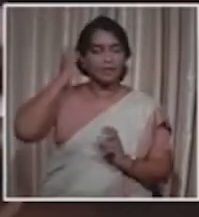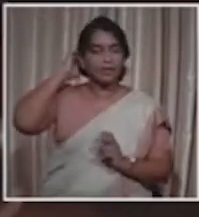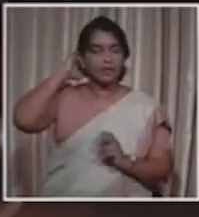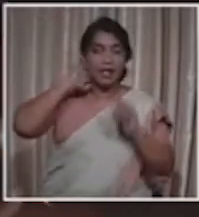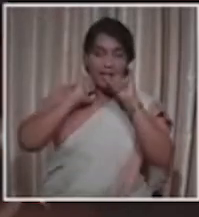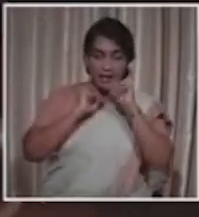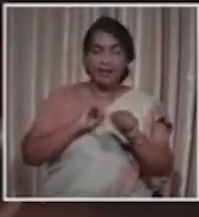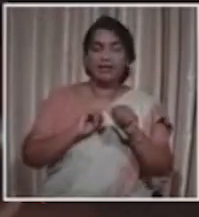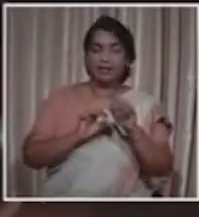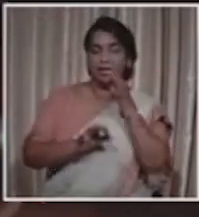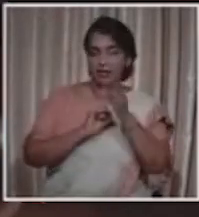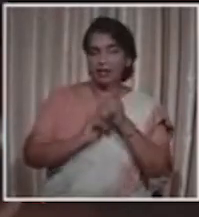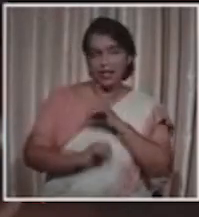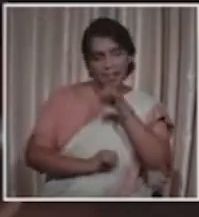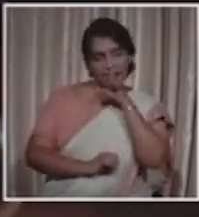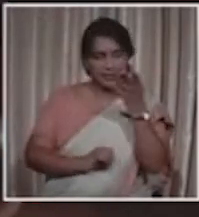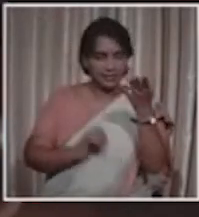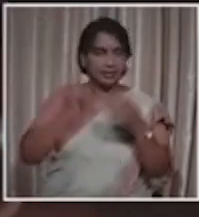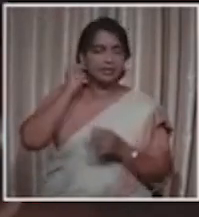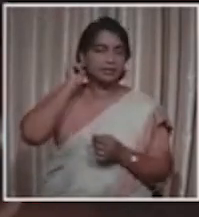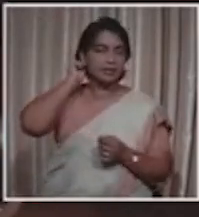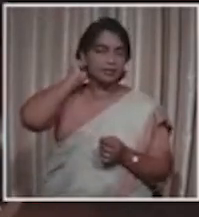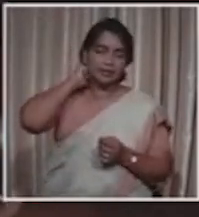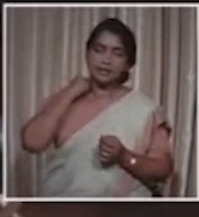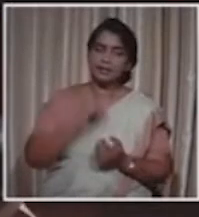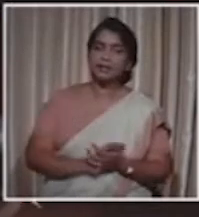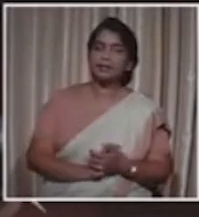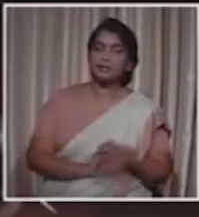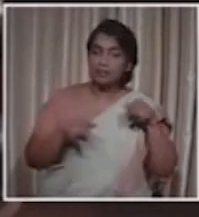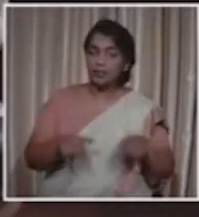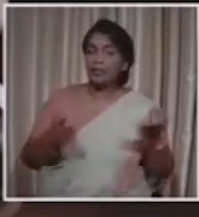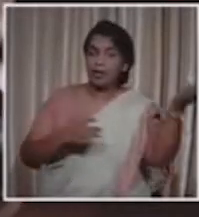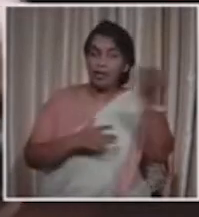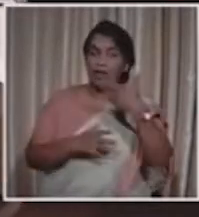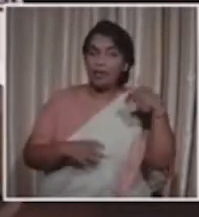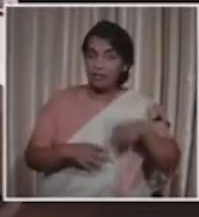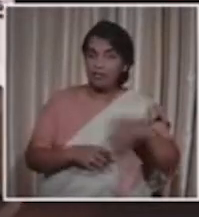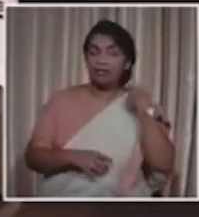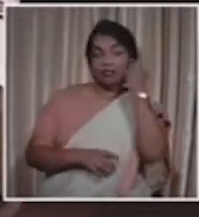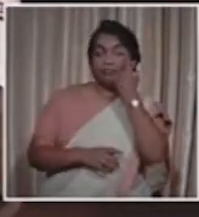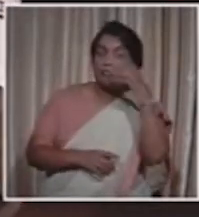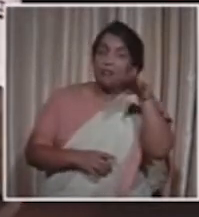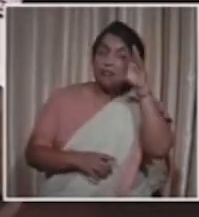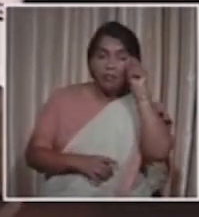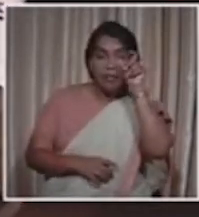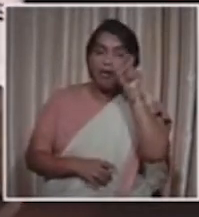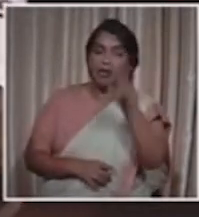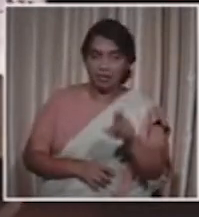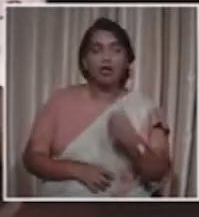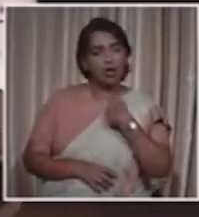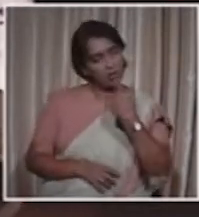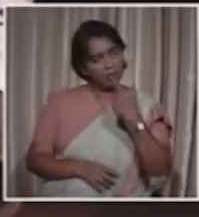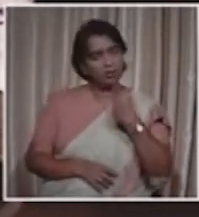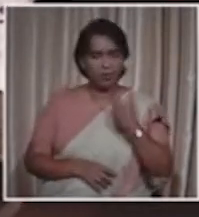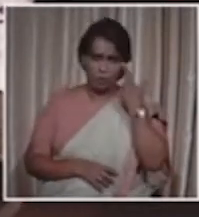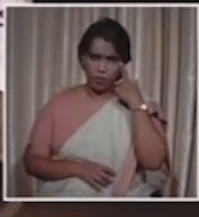කතාව ගරු කථානායකතුමනි දැන් හැමෝටම අවබෝධ කරගන්නලු ඔව් අපි අවබෝධ